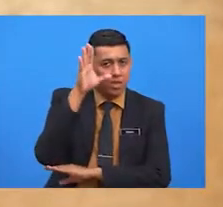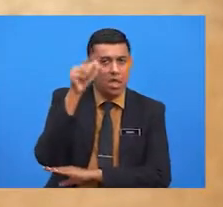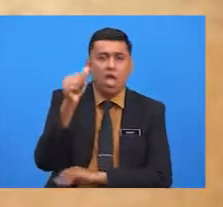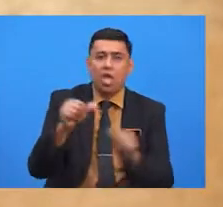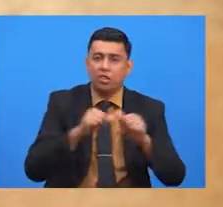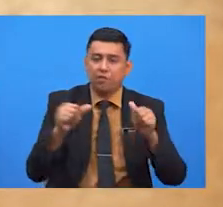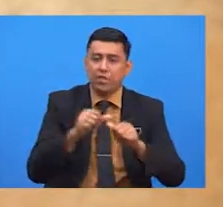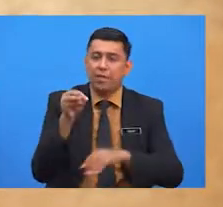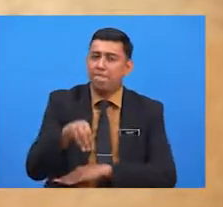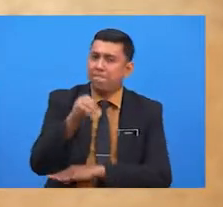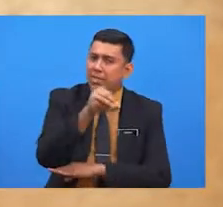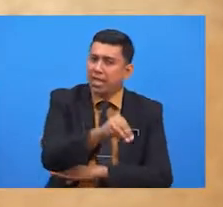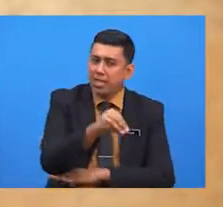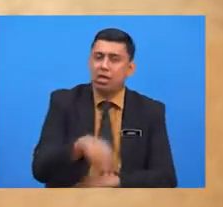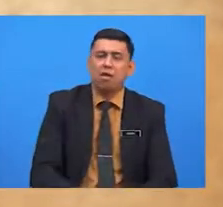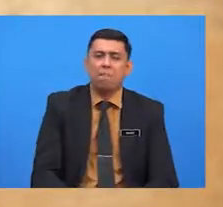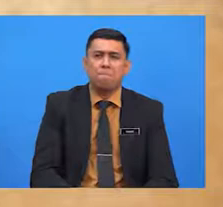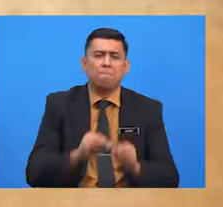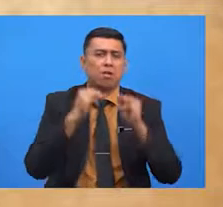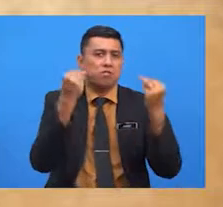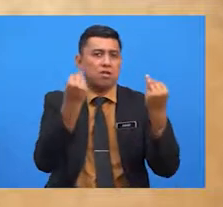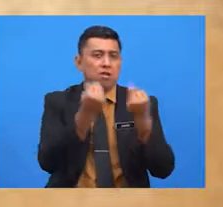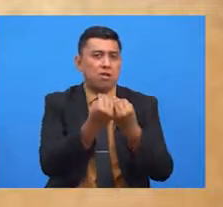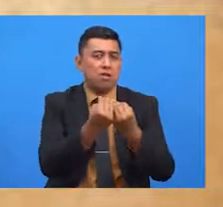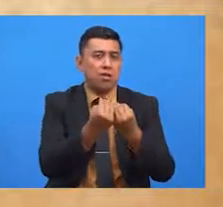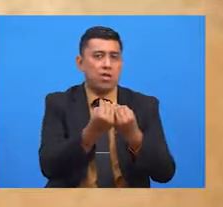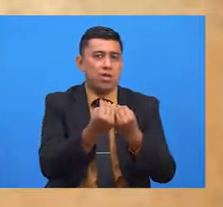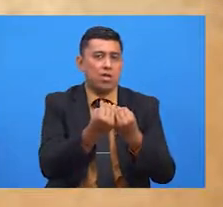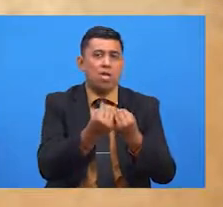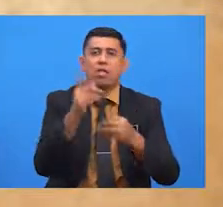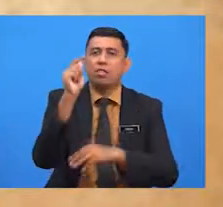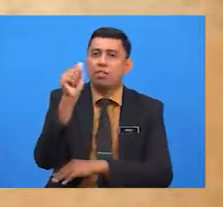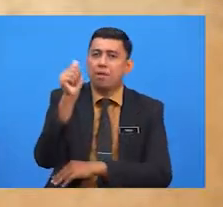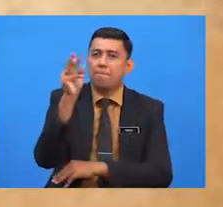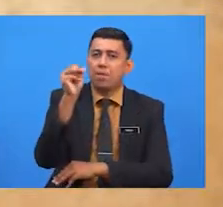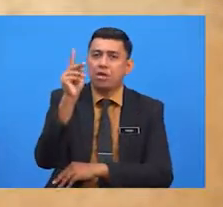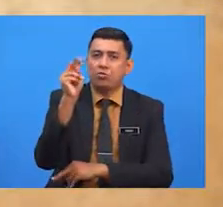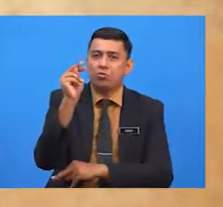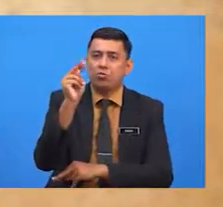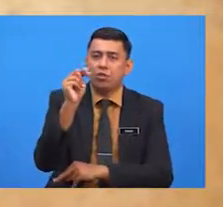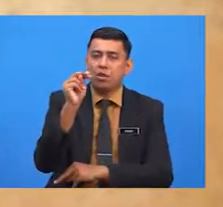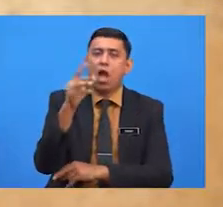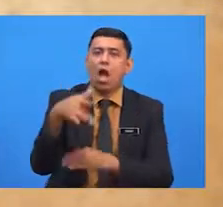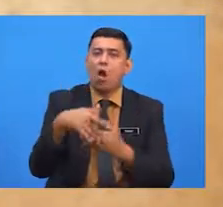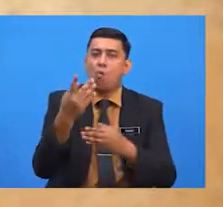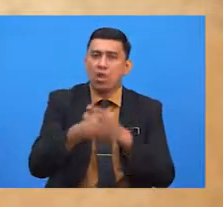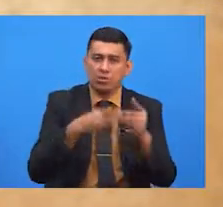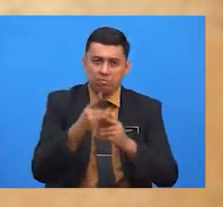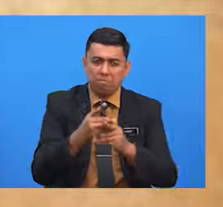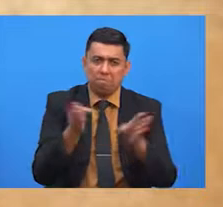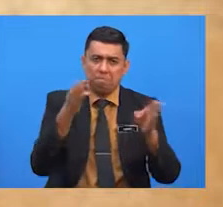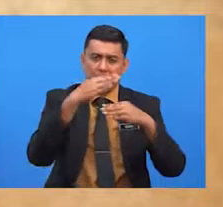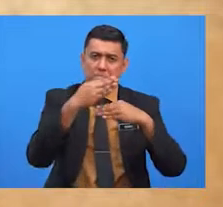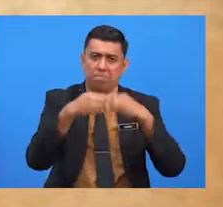pertanian menyebabkan masyarakat tamadun awal dunia mula membina pertempatan